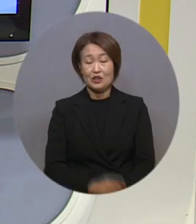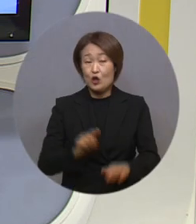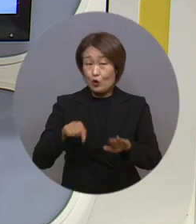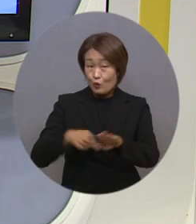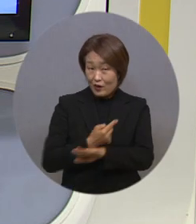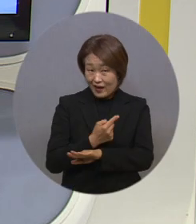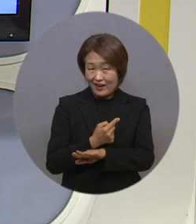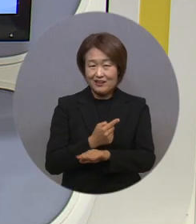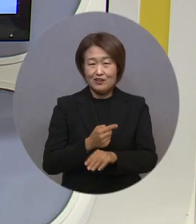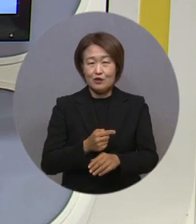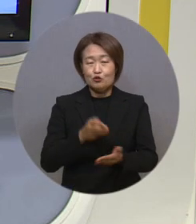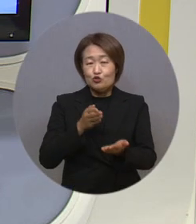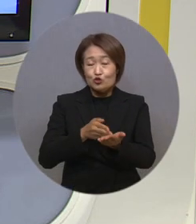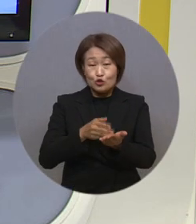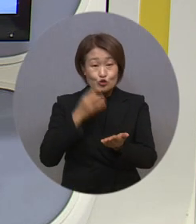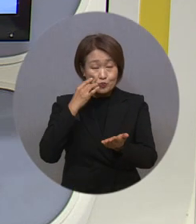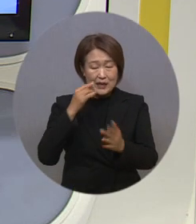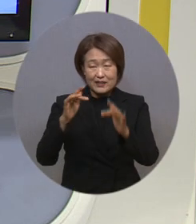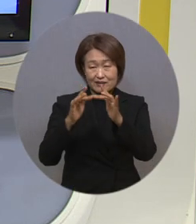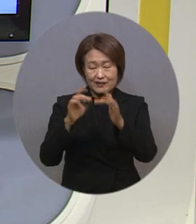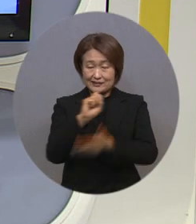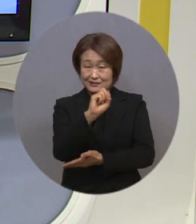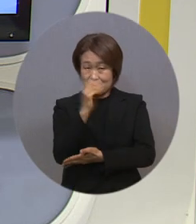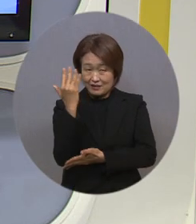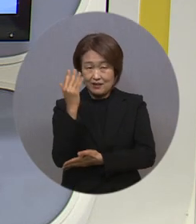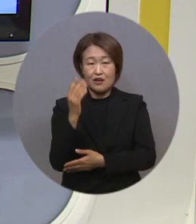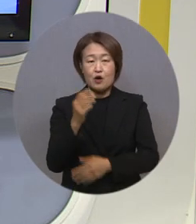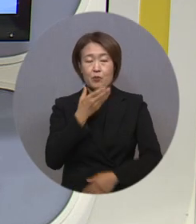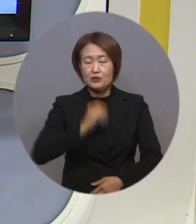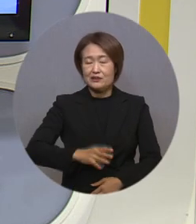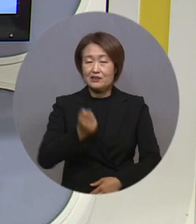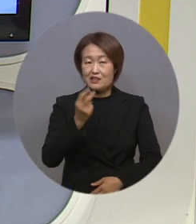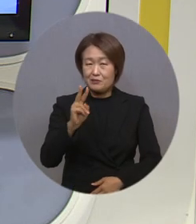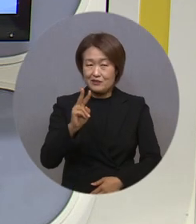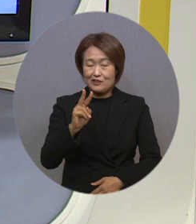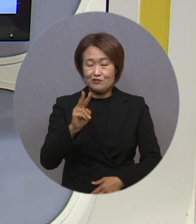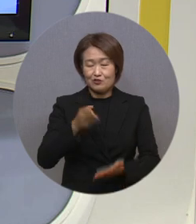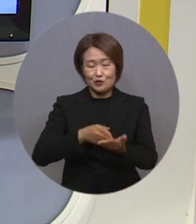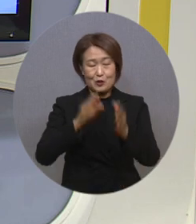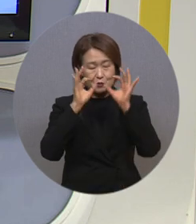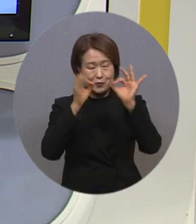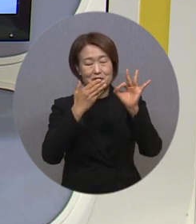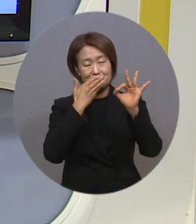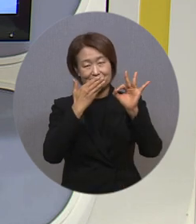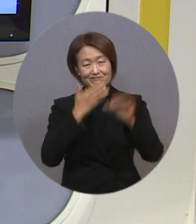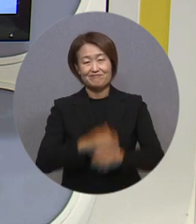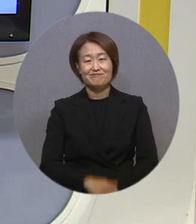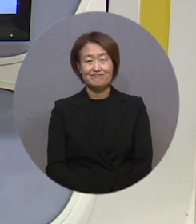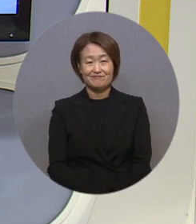자세한 사항은 웰페어 뉴스 홈페이지와 장애인신문, 복지TV 뉴스를 통해 확인할 수 있습니다.